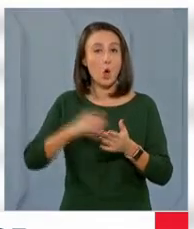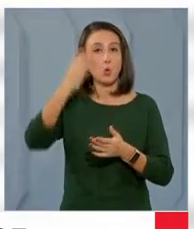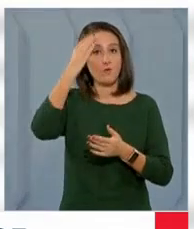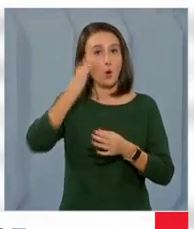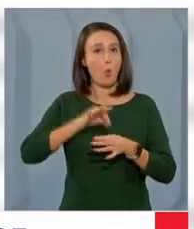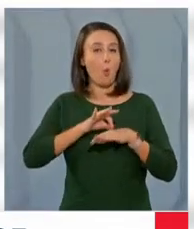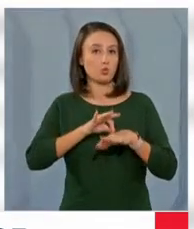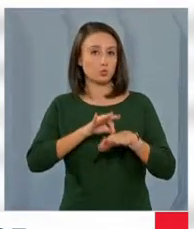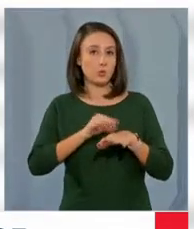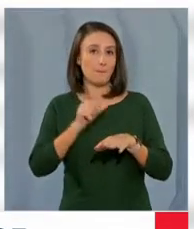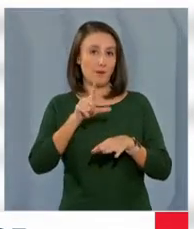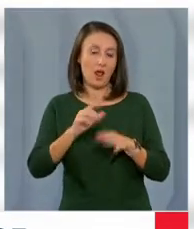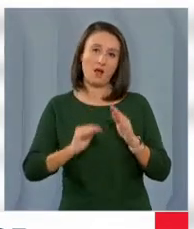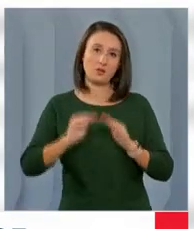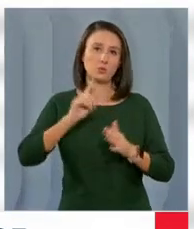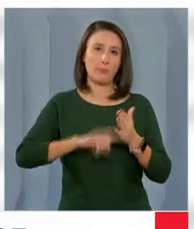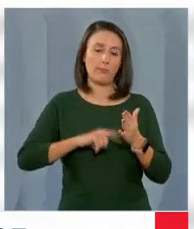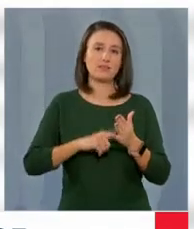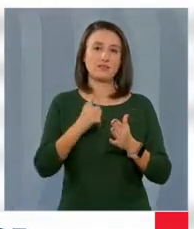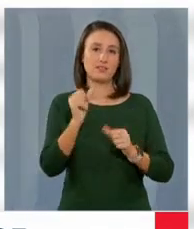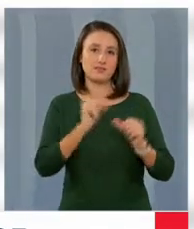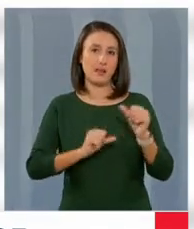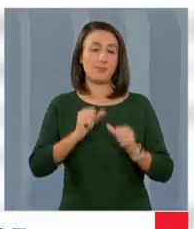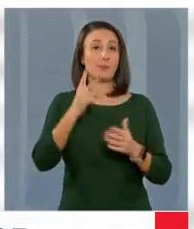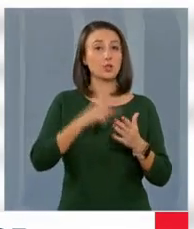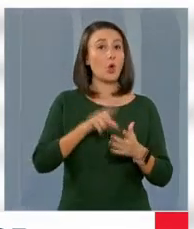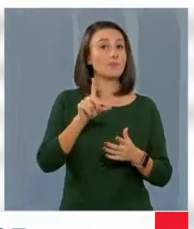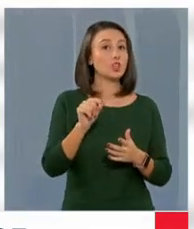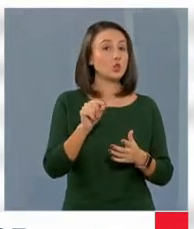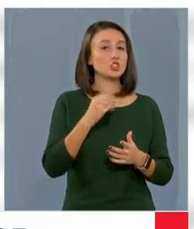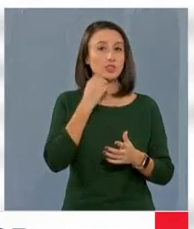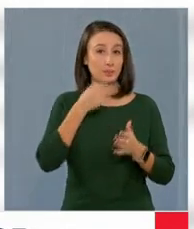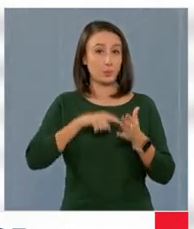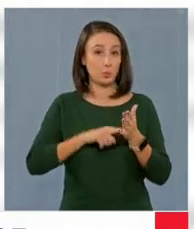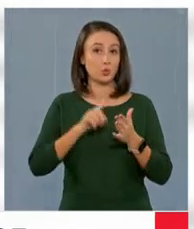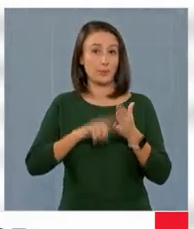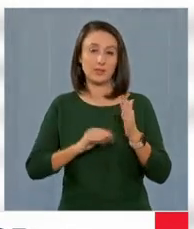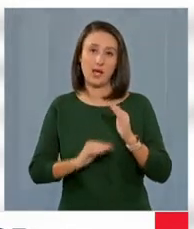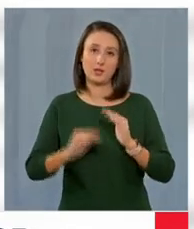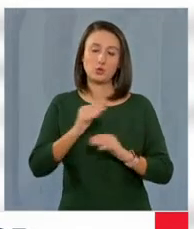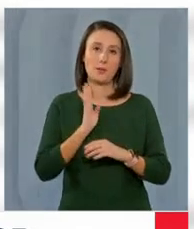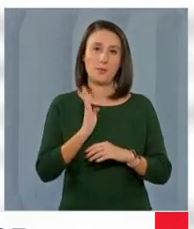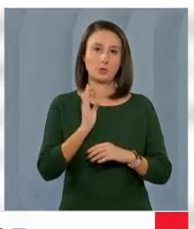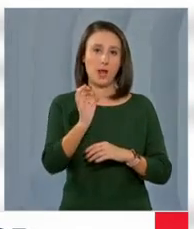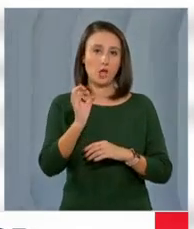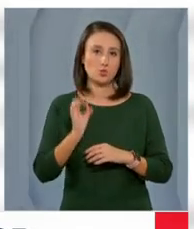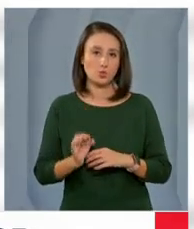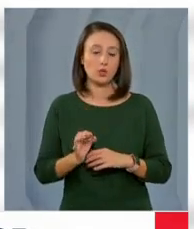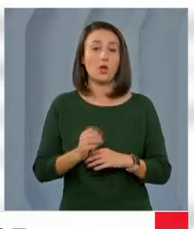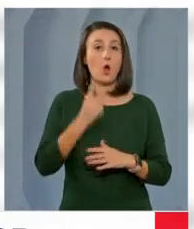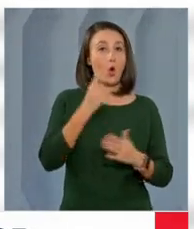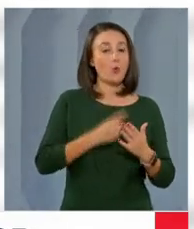de PNL a crescut pensiile atât la 1 septembrie 2020, când punctul de pensie a crescut cu 14%, de